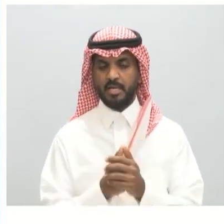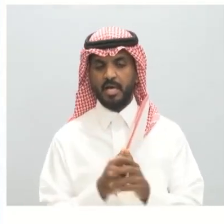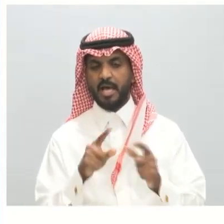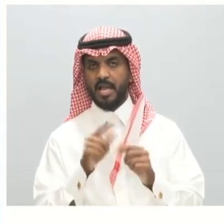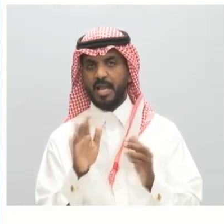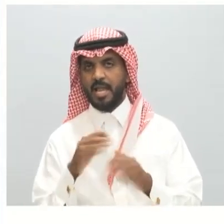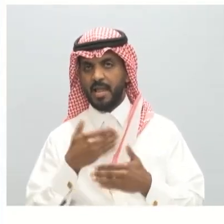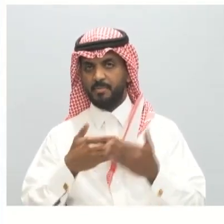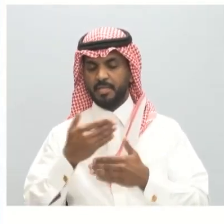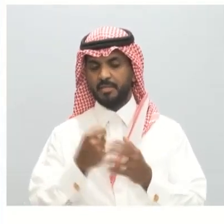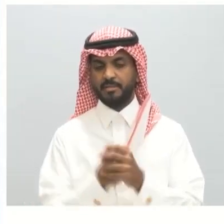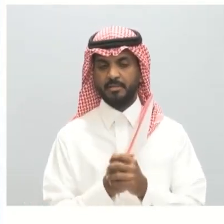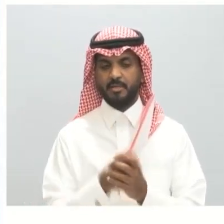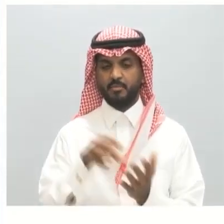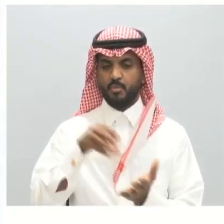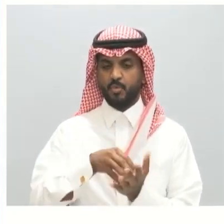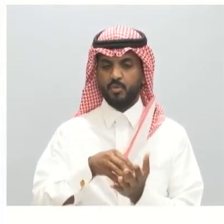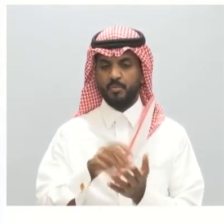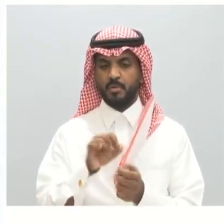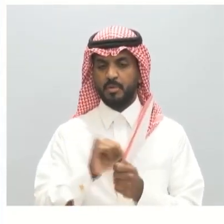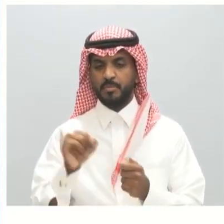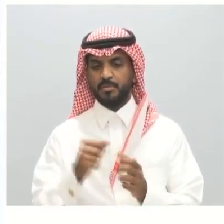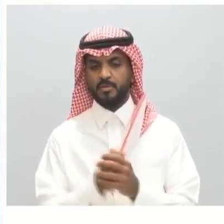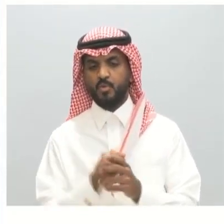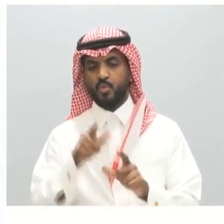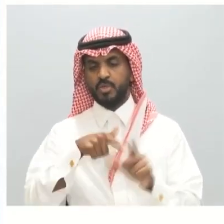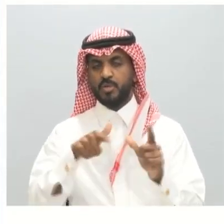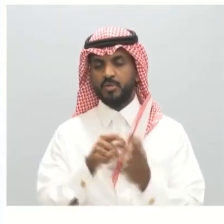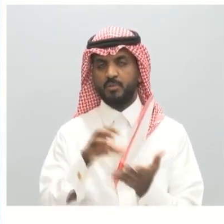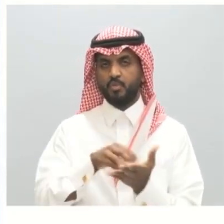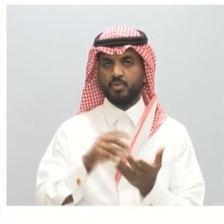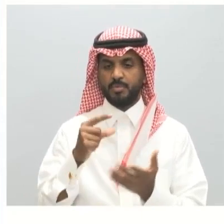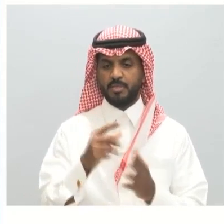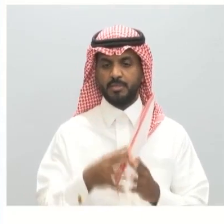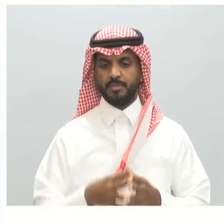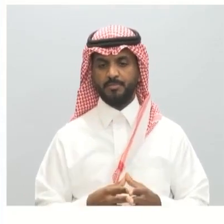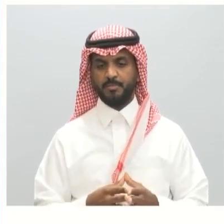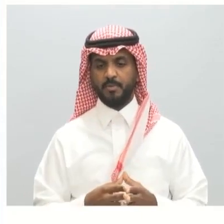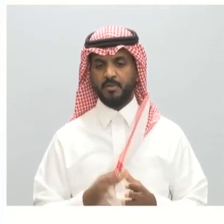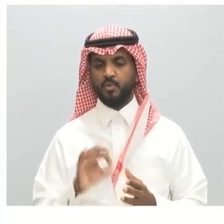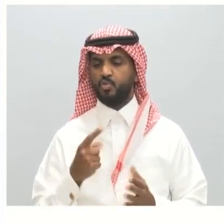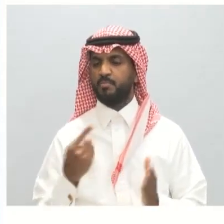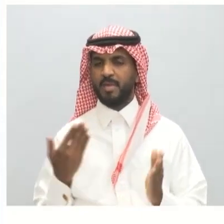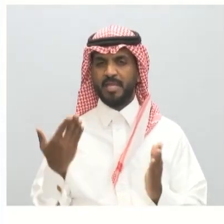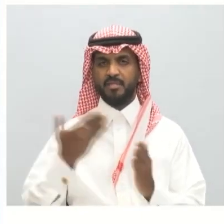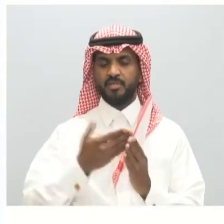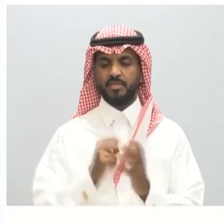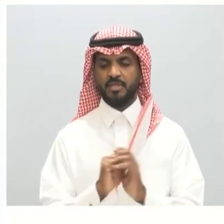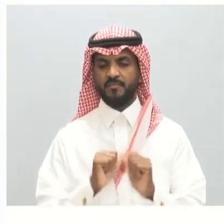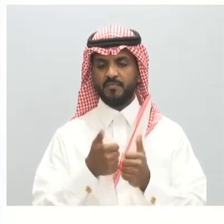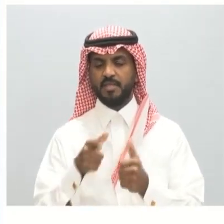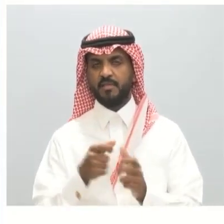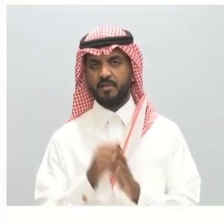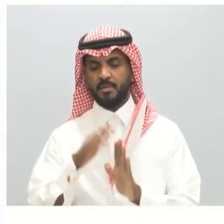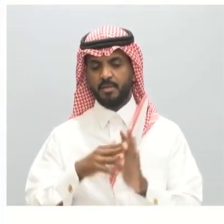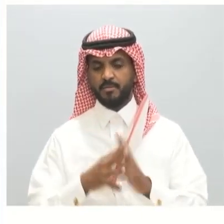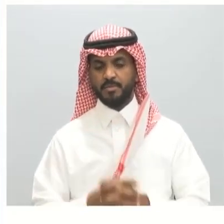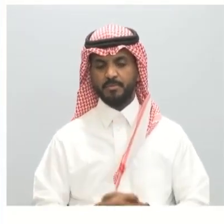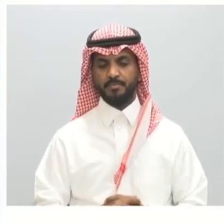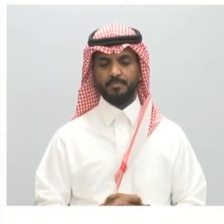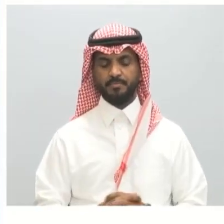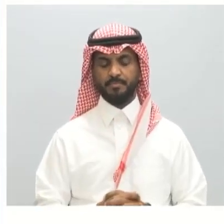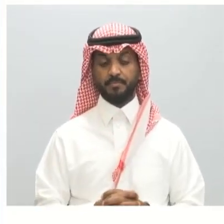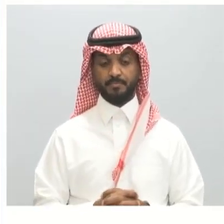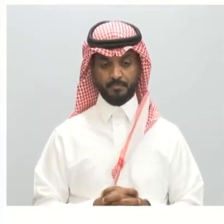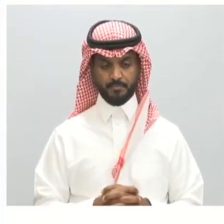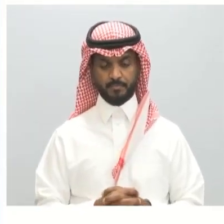لبنات الموضع بالمليمتر وزاويه الموضع بالدرجات ما نتيجه تنفيذ هذا البرنامج